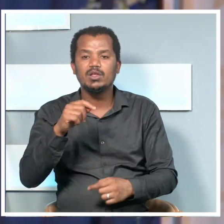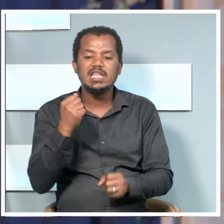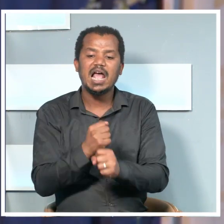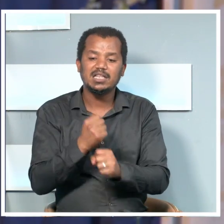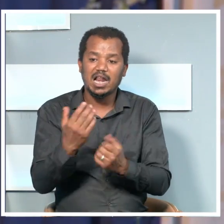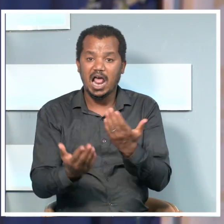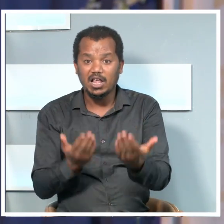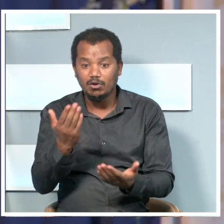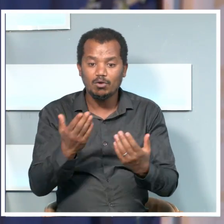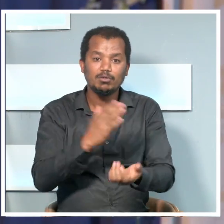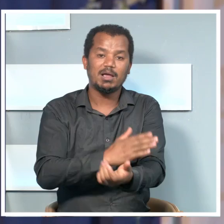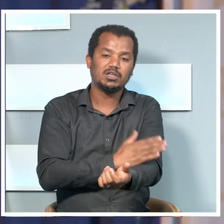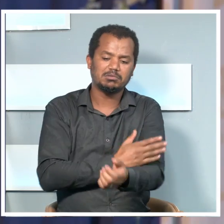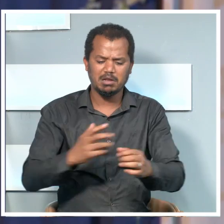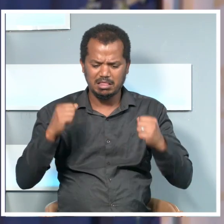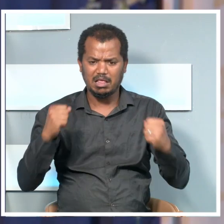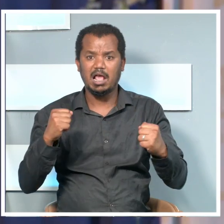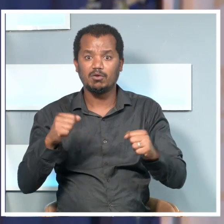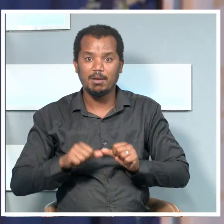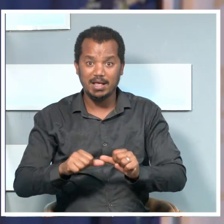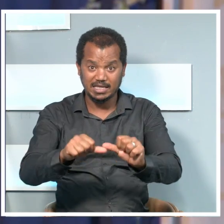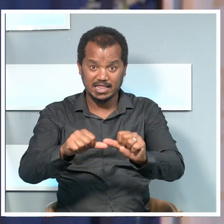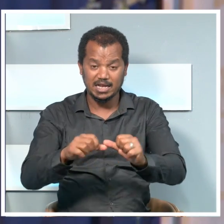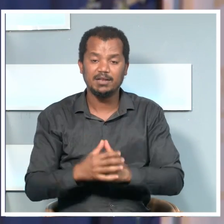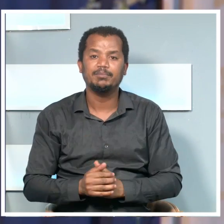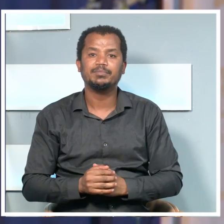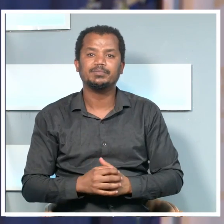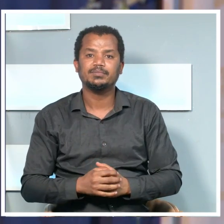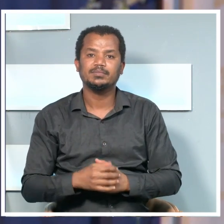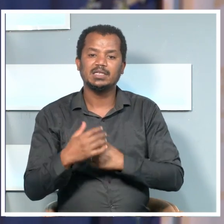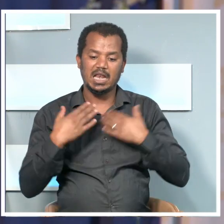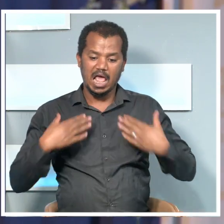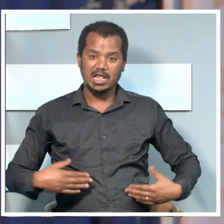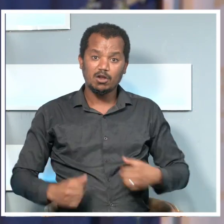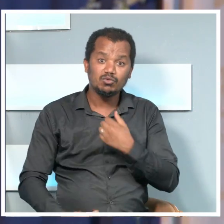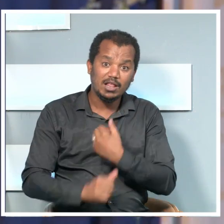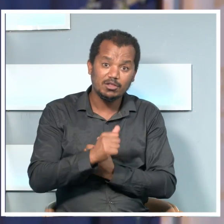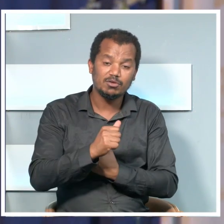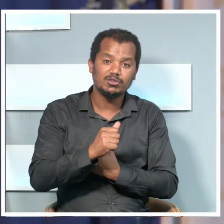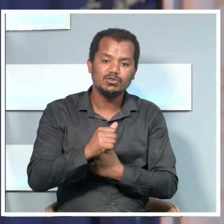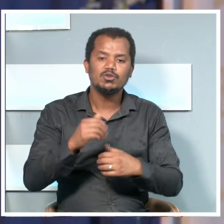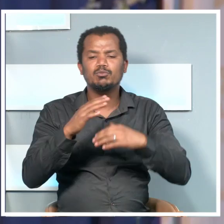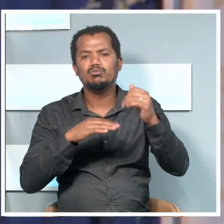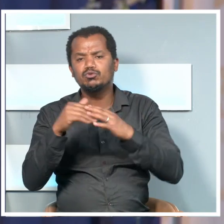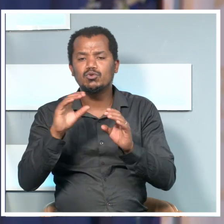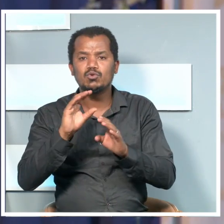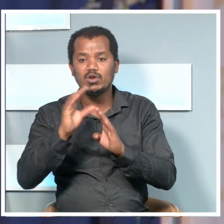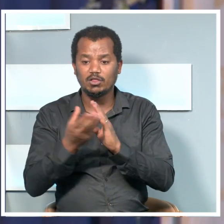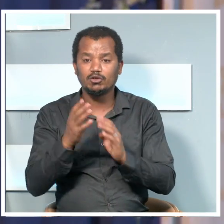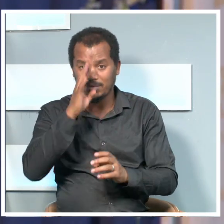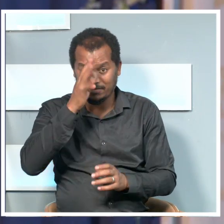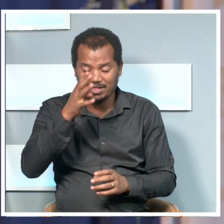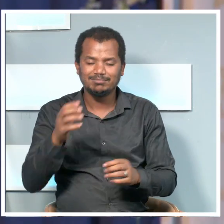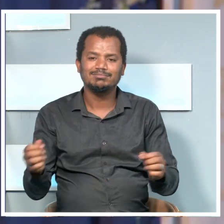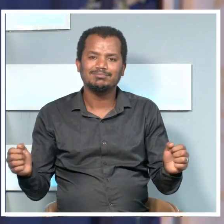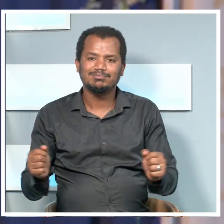የታቀዱ የአሰራርና አገልግሎት ማሻሻያዎችንም አጠናክሮ በማስቀጠል ለአካል ጉዳተኞች ምቹ